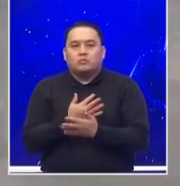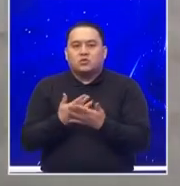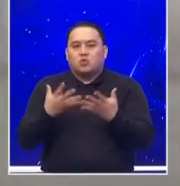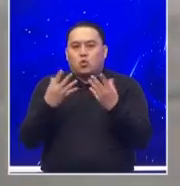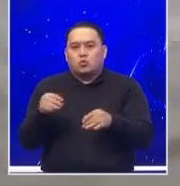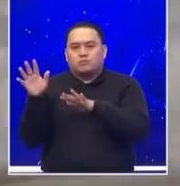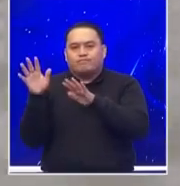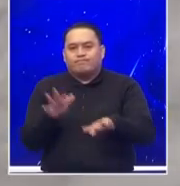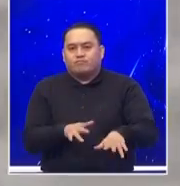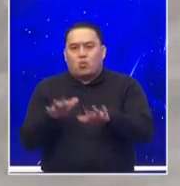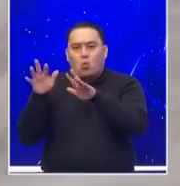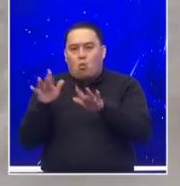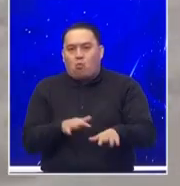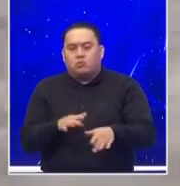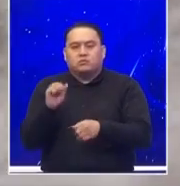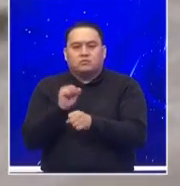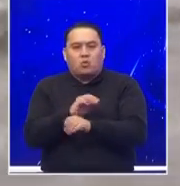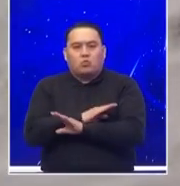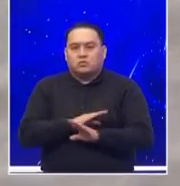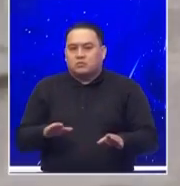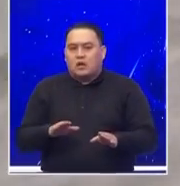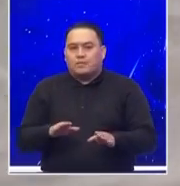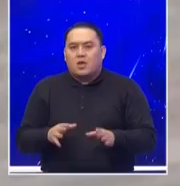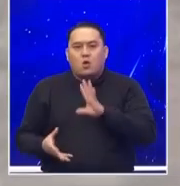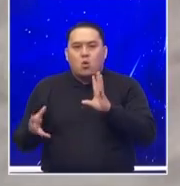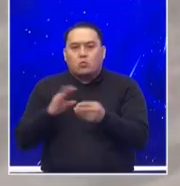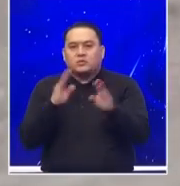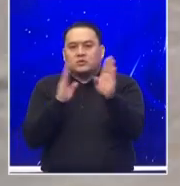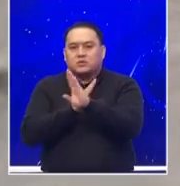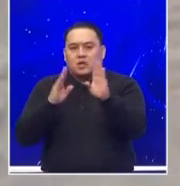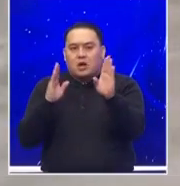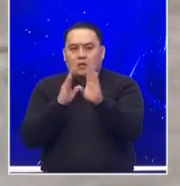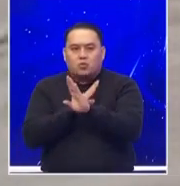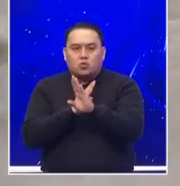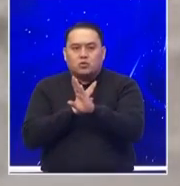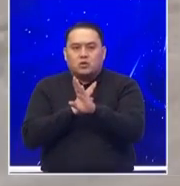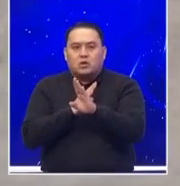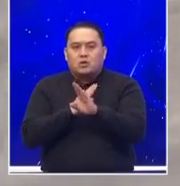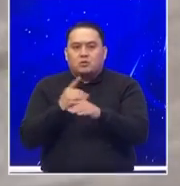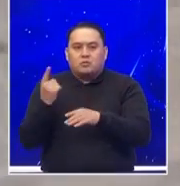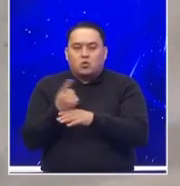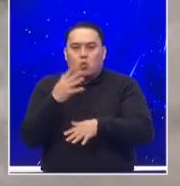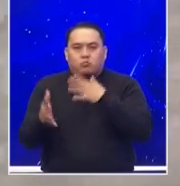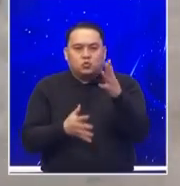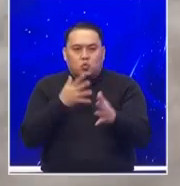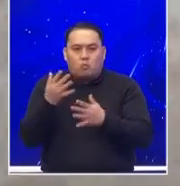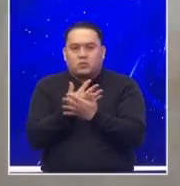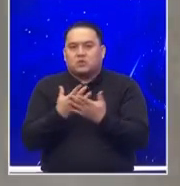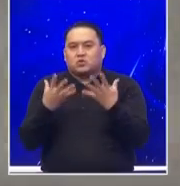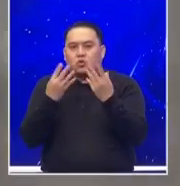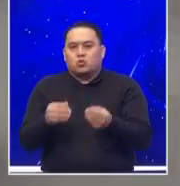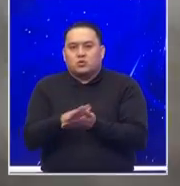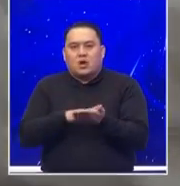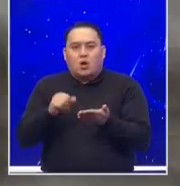күн жауган бушак менен толассыз жауган жаун себеп. Жалпы табигаттын тосун мүнөзүн өнөрдө буркасын жел согуп, бир нече үйгө